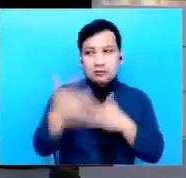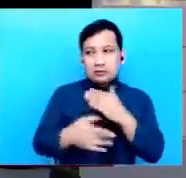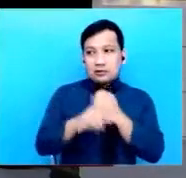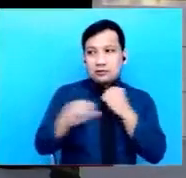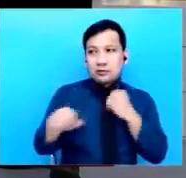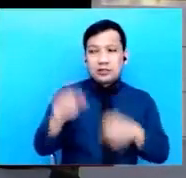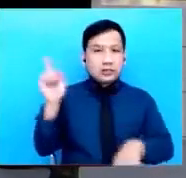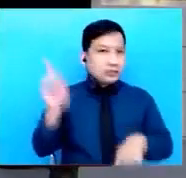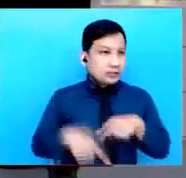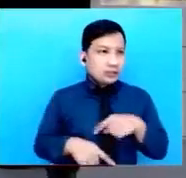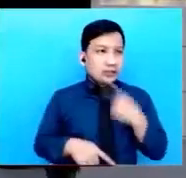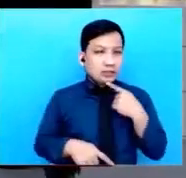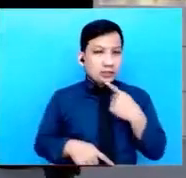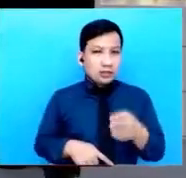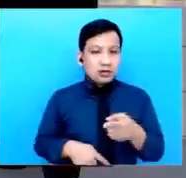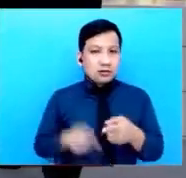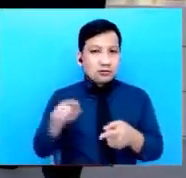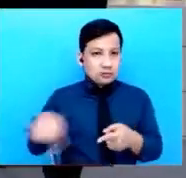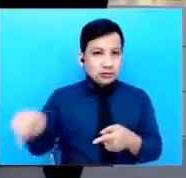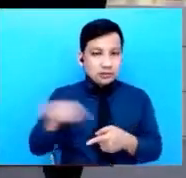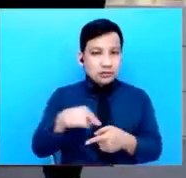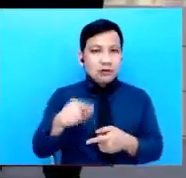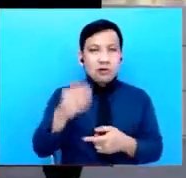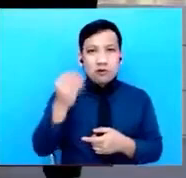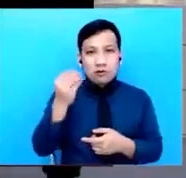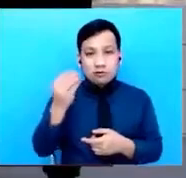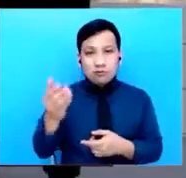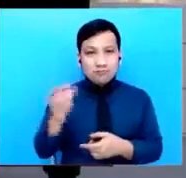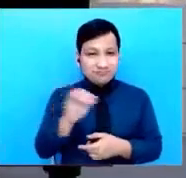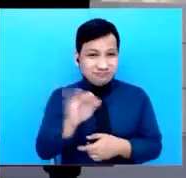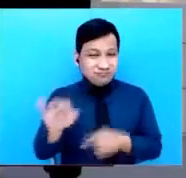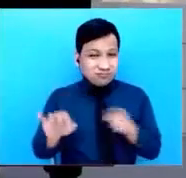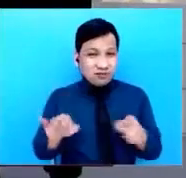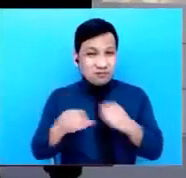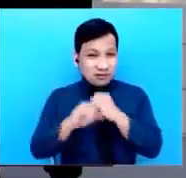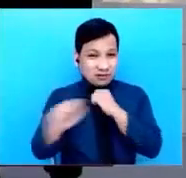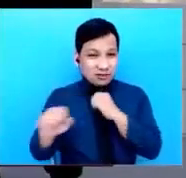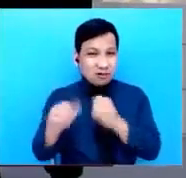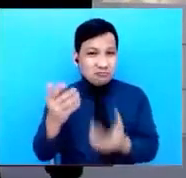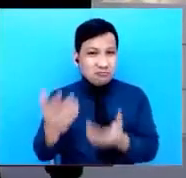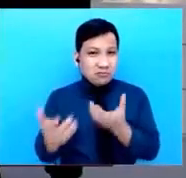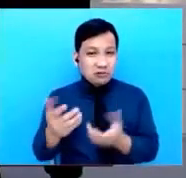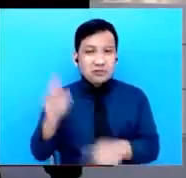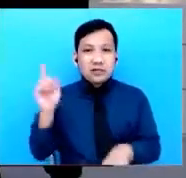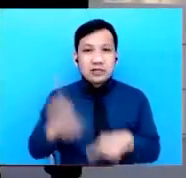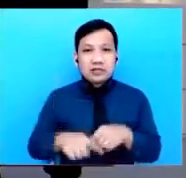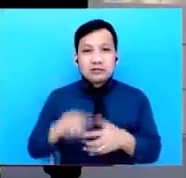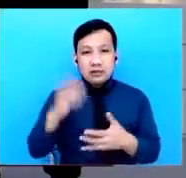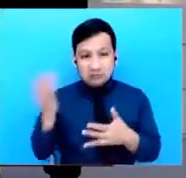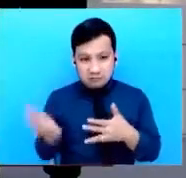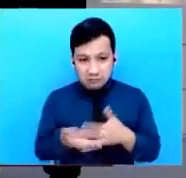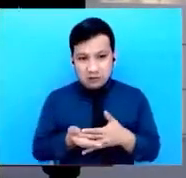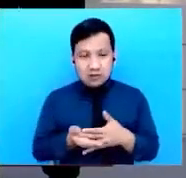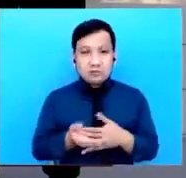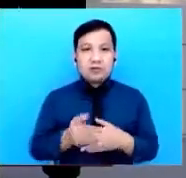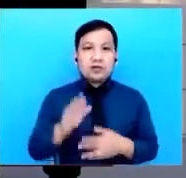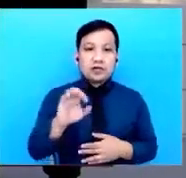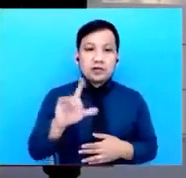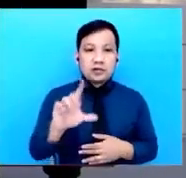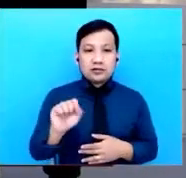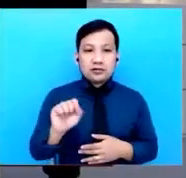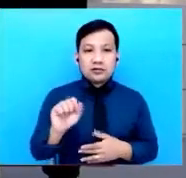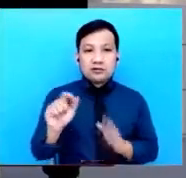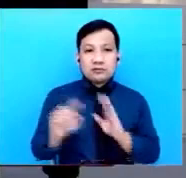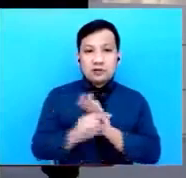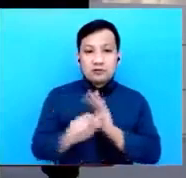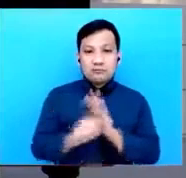pa official na kandidato. At kung hindi ka pa kandidato, hindi ka pa pwedeng kasuhan ng mga election offense. So